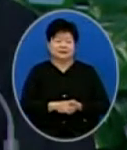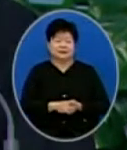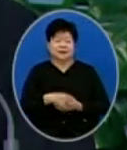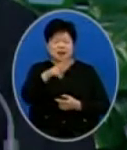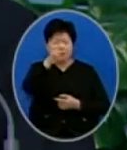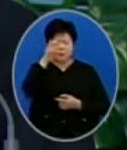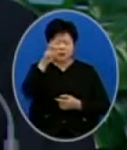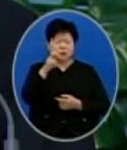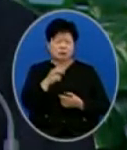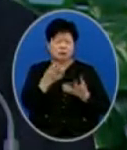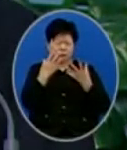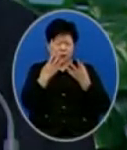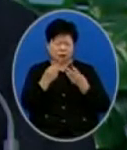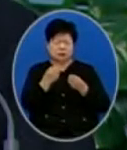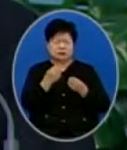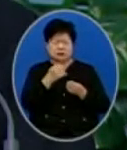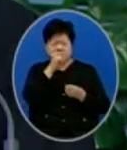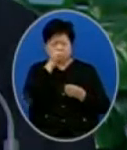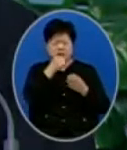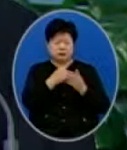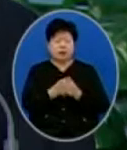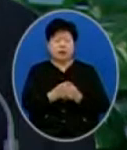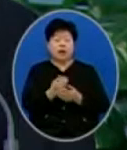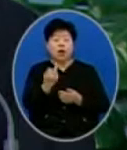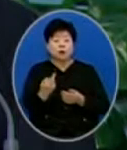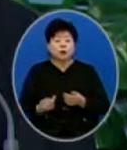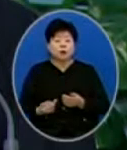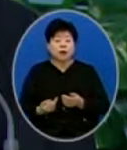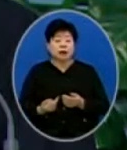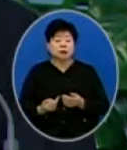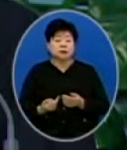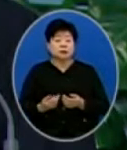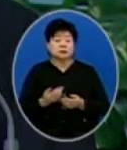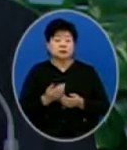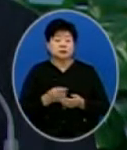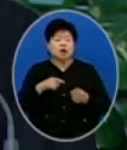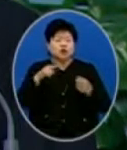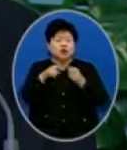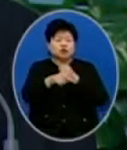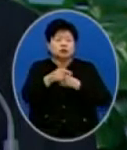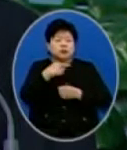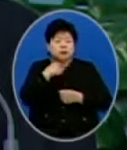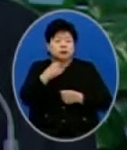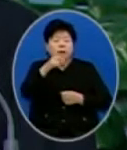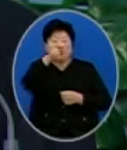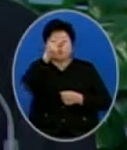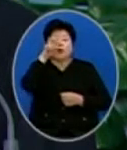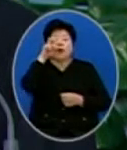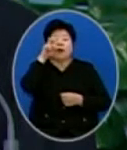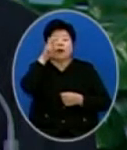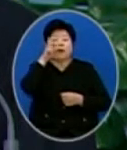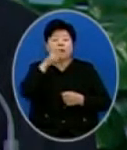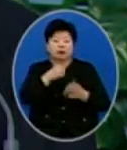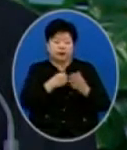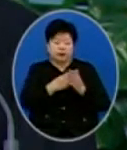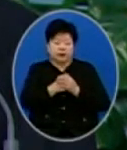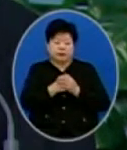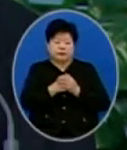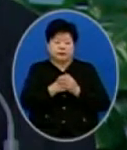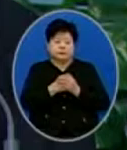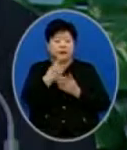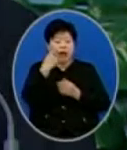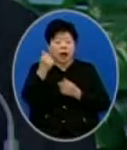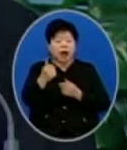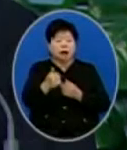얼마나 미워했는지 그 동생을 죽이고 싶도록 미워했어요 그래서 아버지